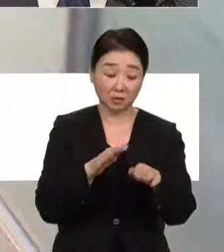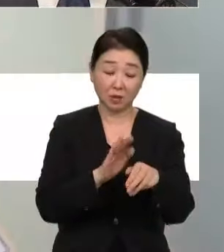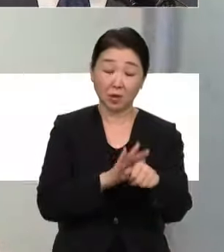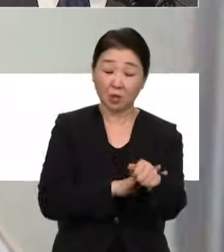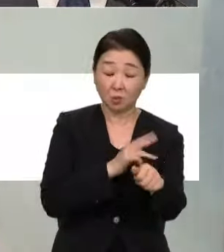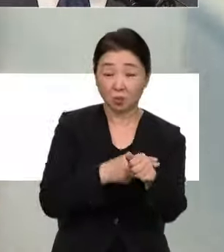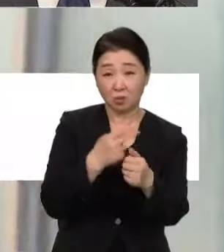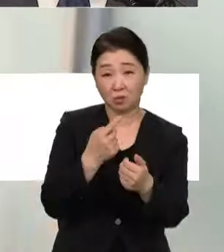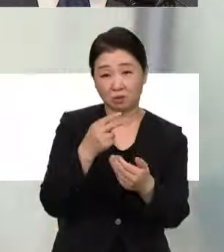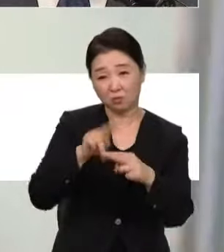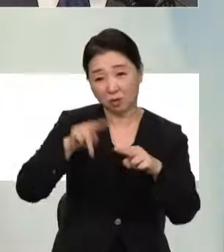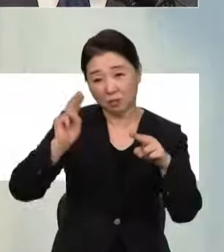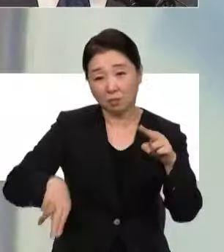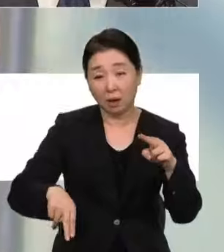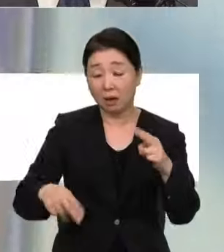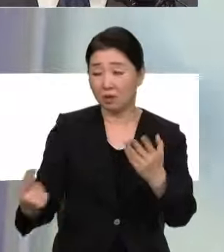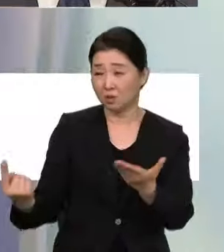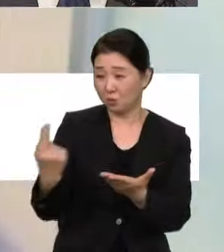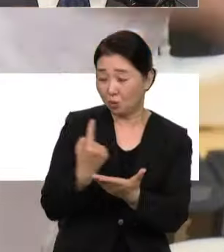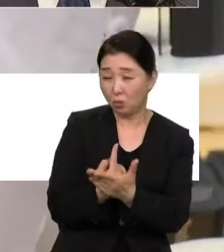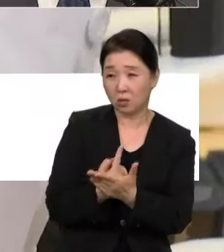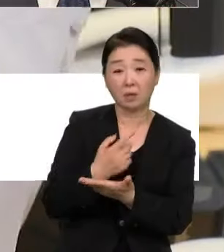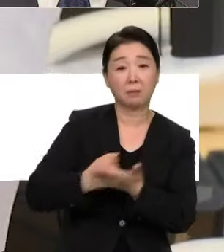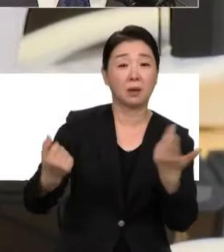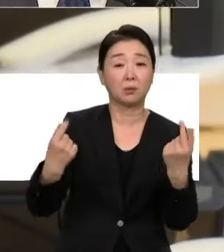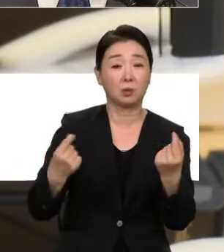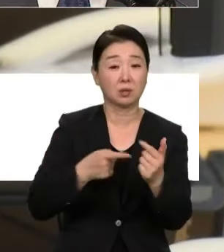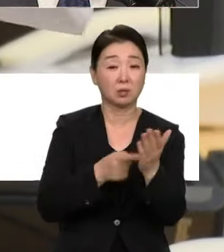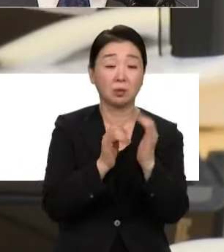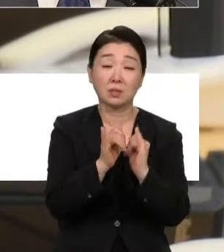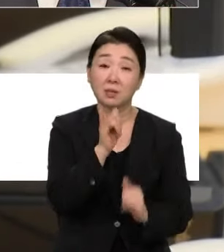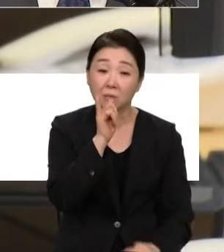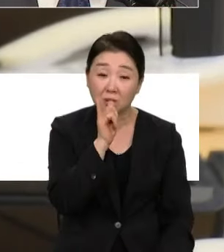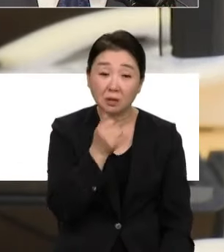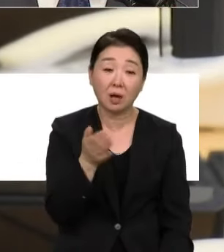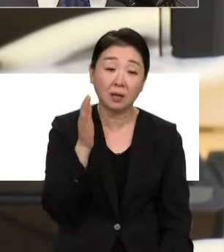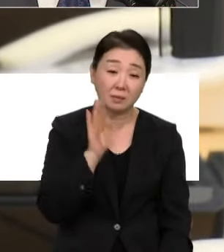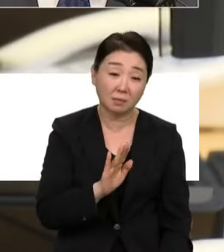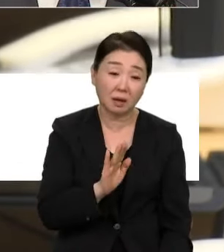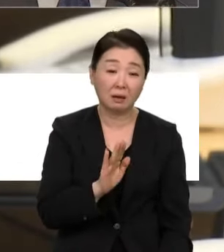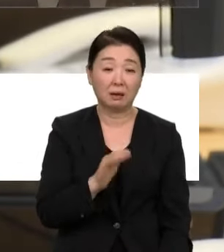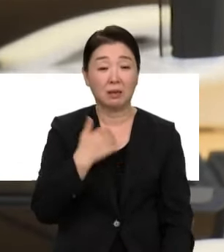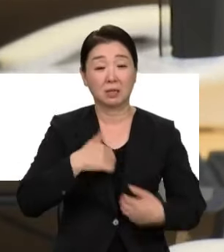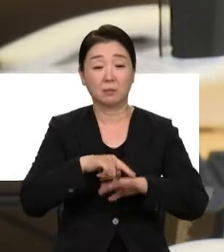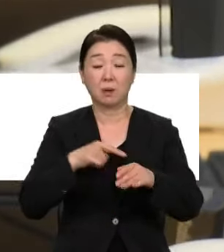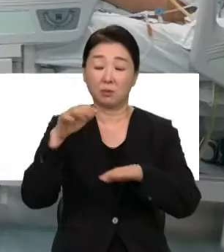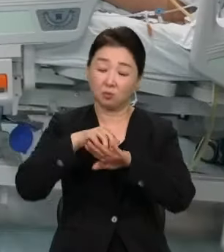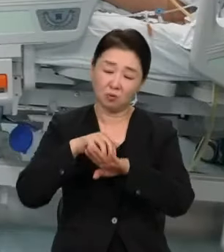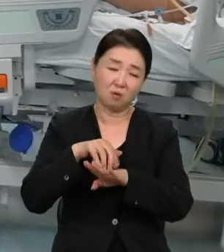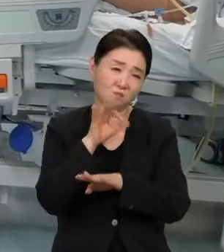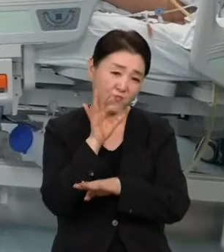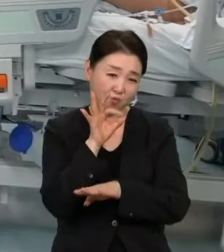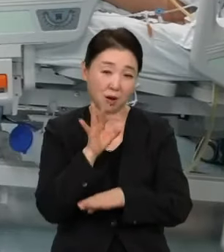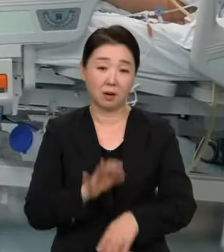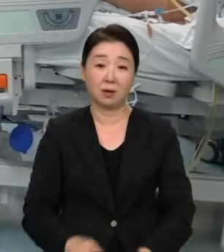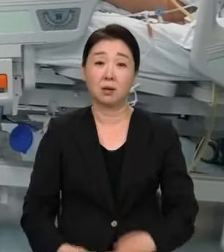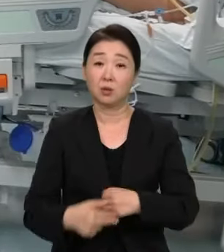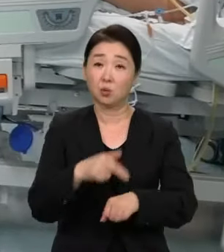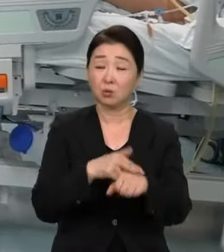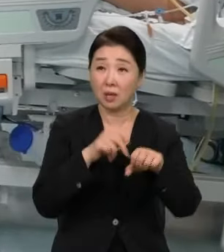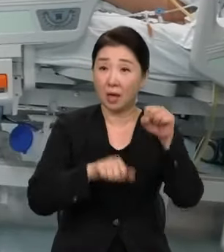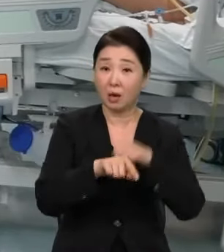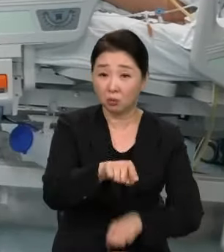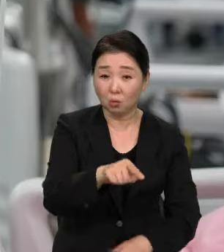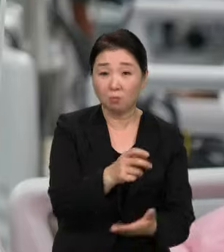수 있는 자리를 뺏게 된다고 저희가 봅니다. 지원하는 사람이 있다 하더라도 기쁜 마음으로 수련을 시킬 수 있는 건 아니다. 교수들의 이런